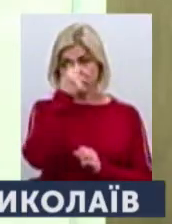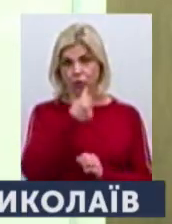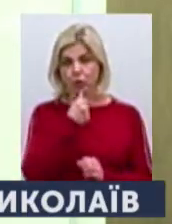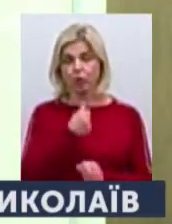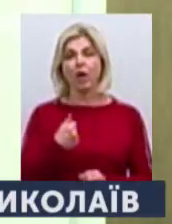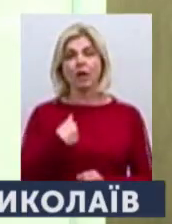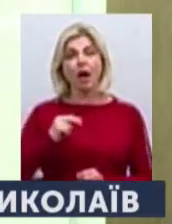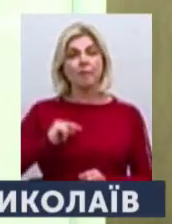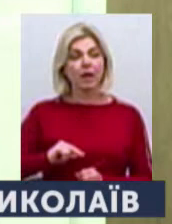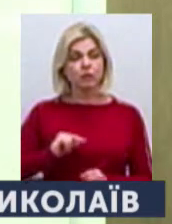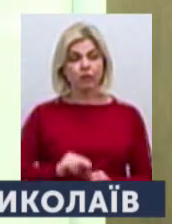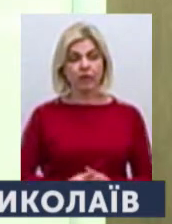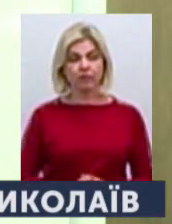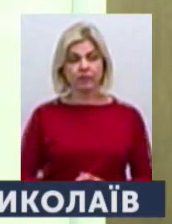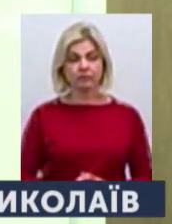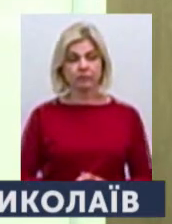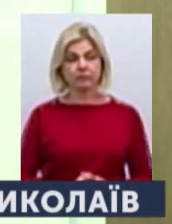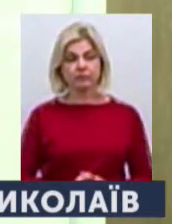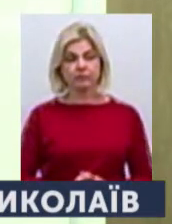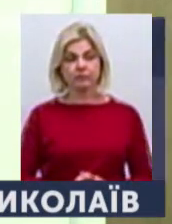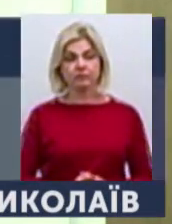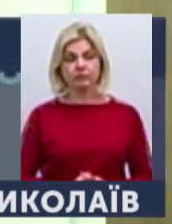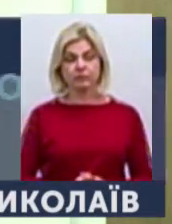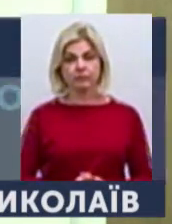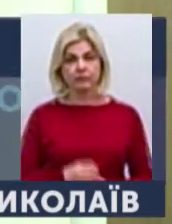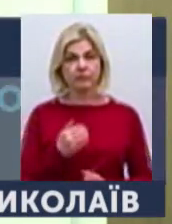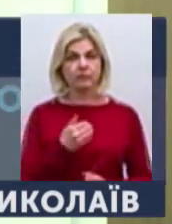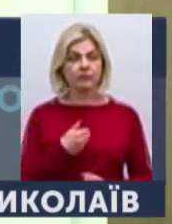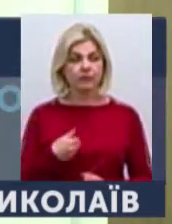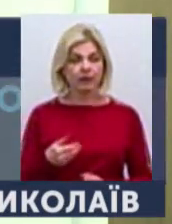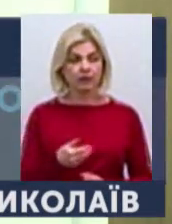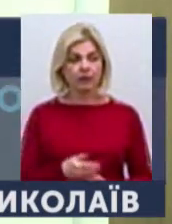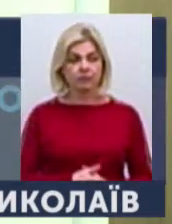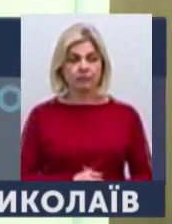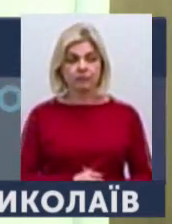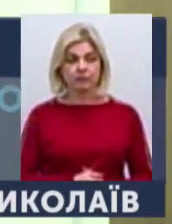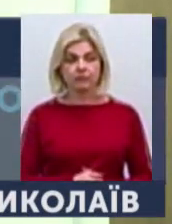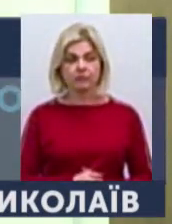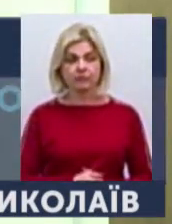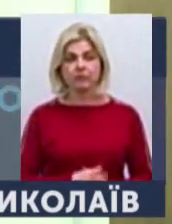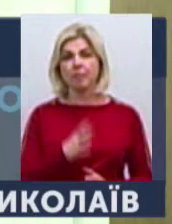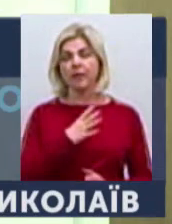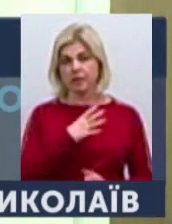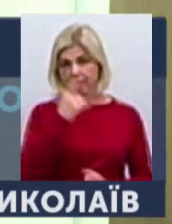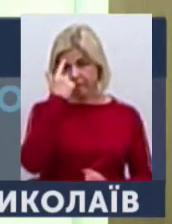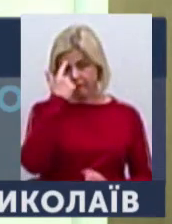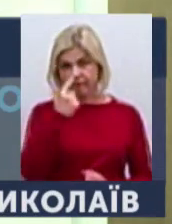працював в редакції на роботі. Нам надійшов виклик